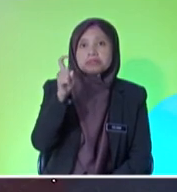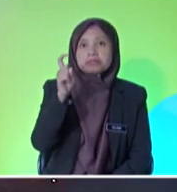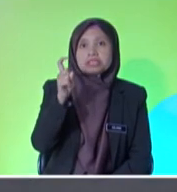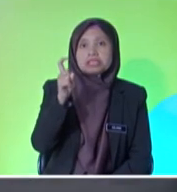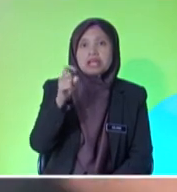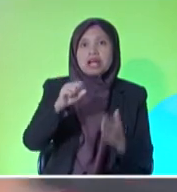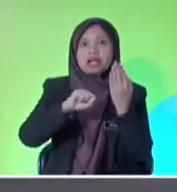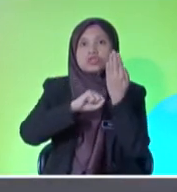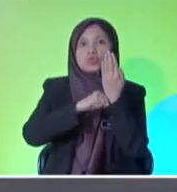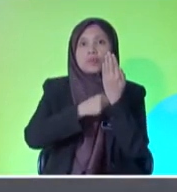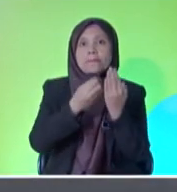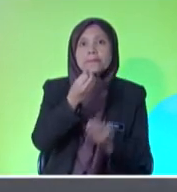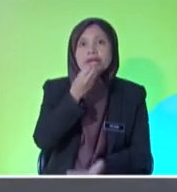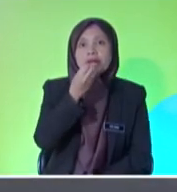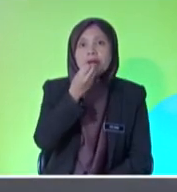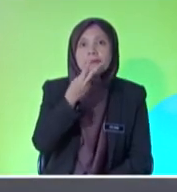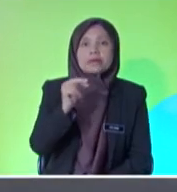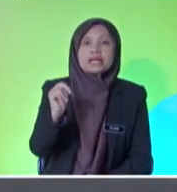sumber makanan